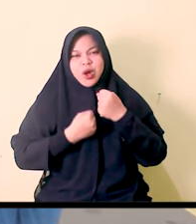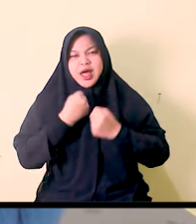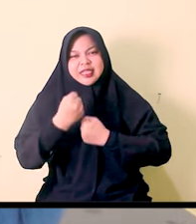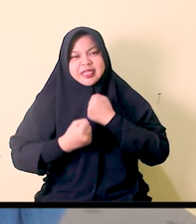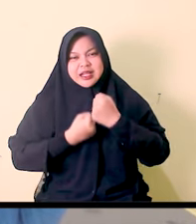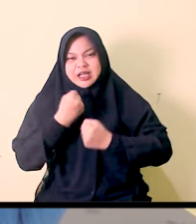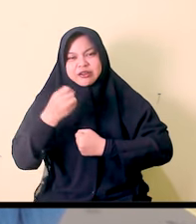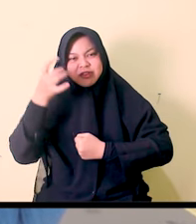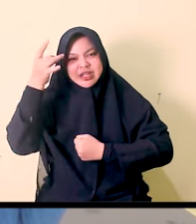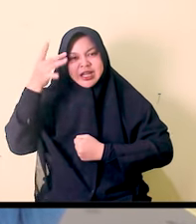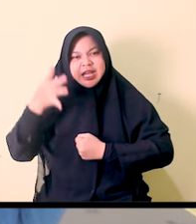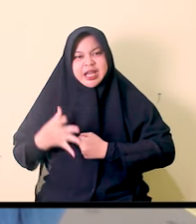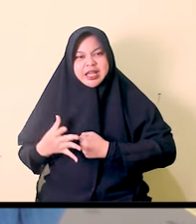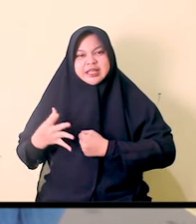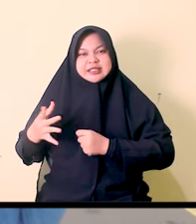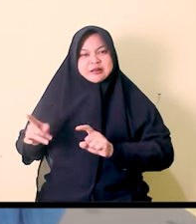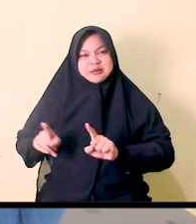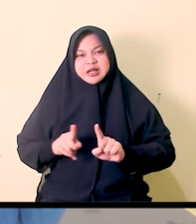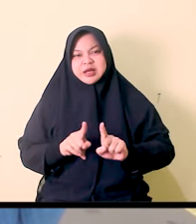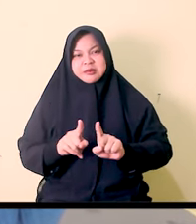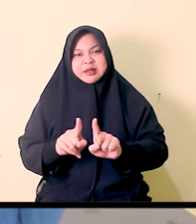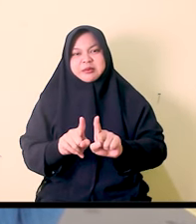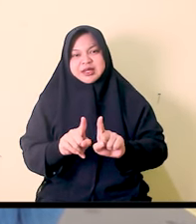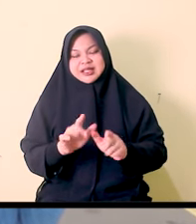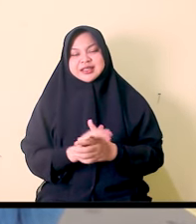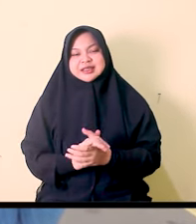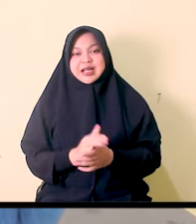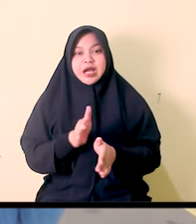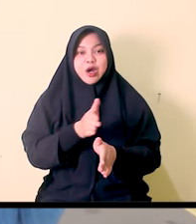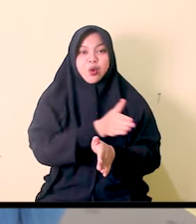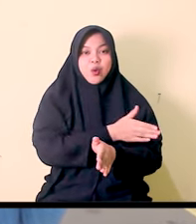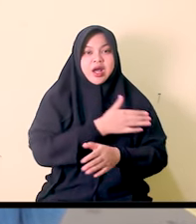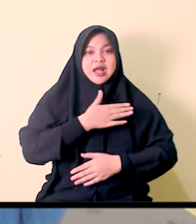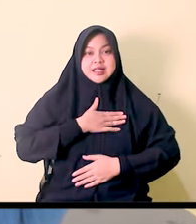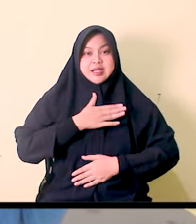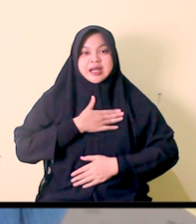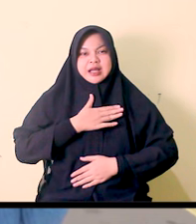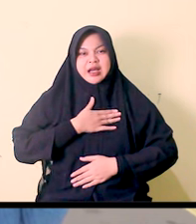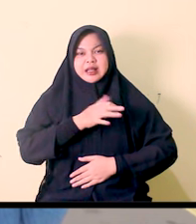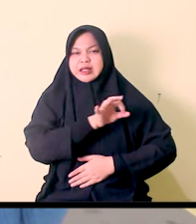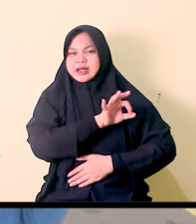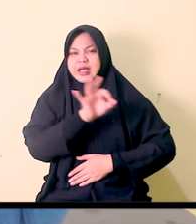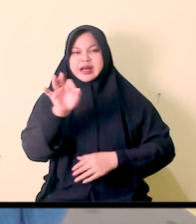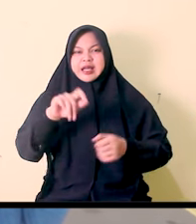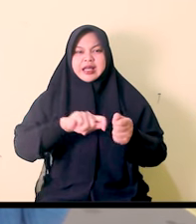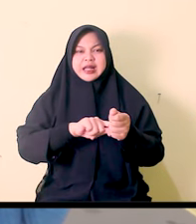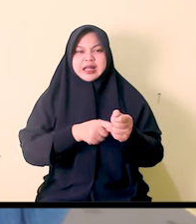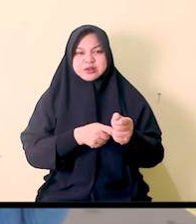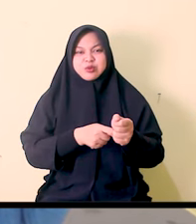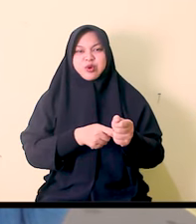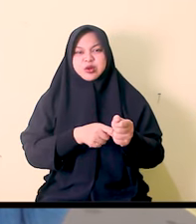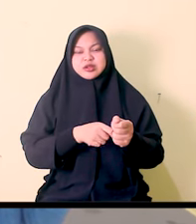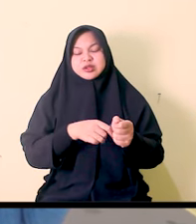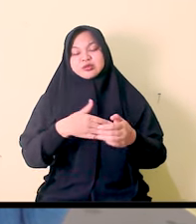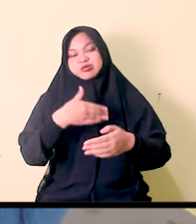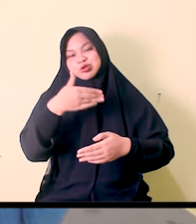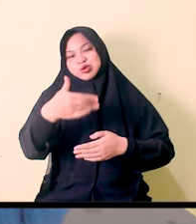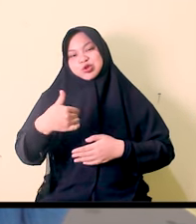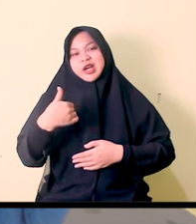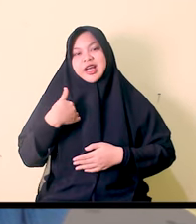Mbak dengan selalu aktif di desa ngumpul sama mereka dari awalnya saya itu gak ada respon